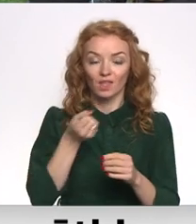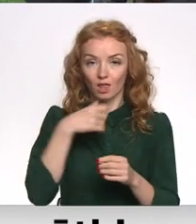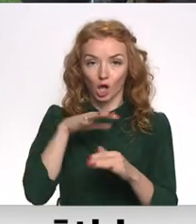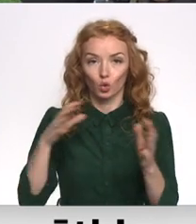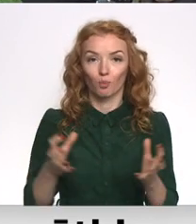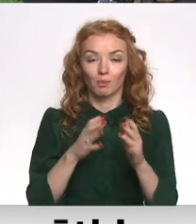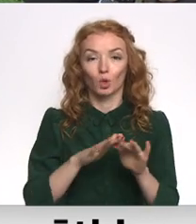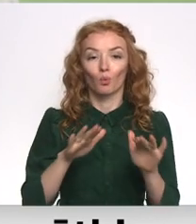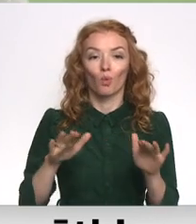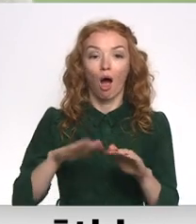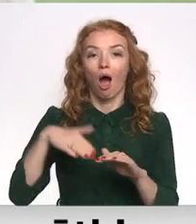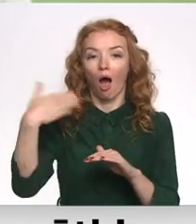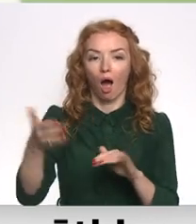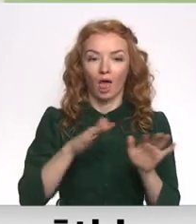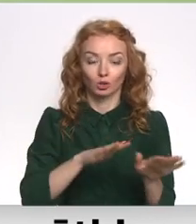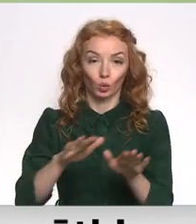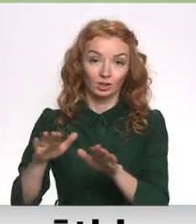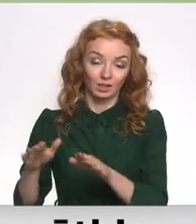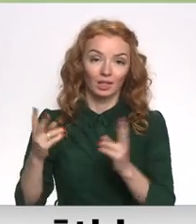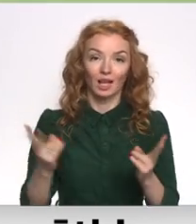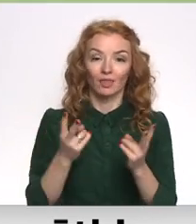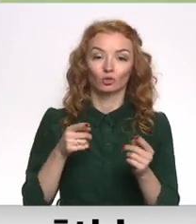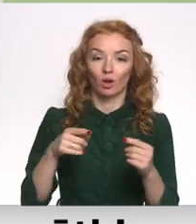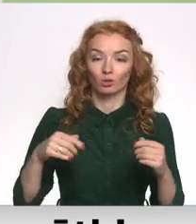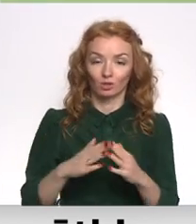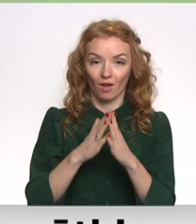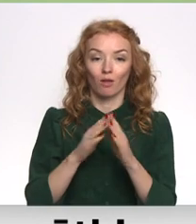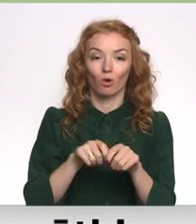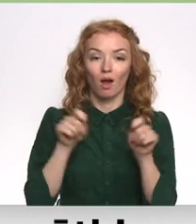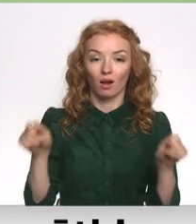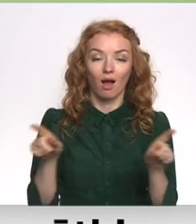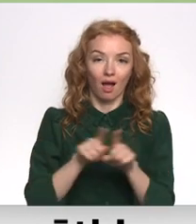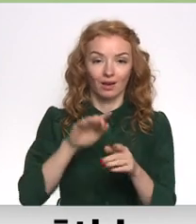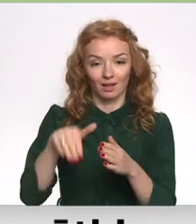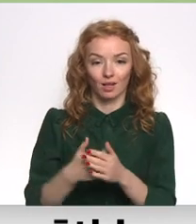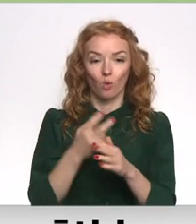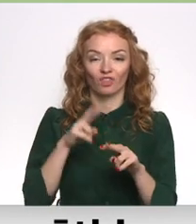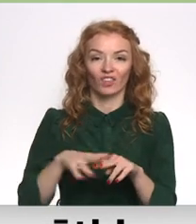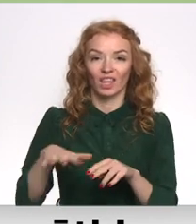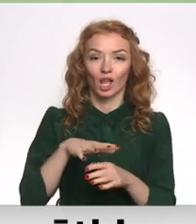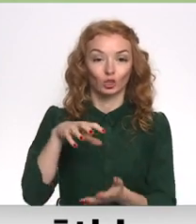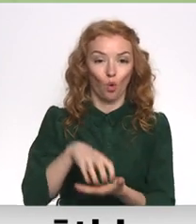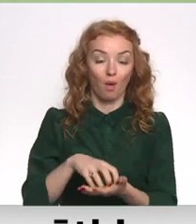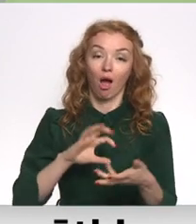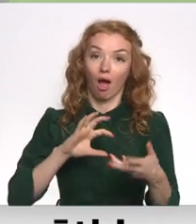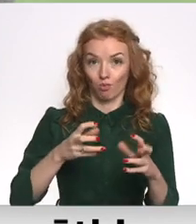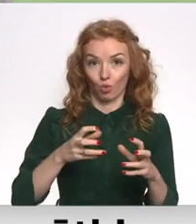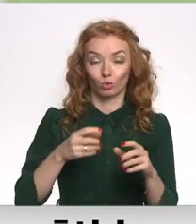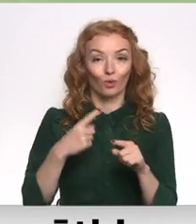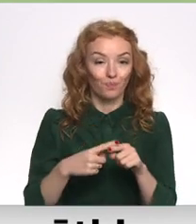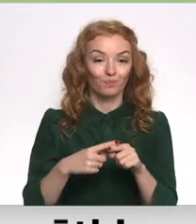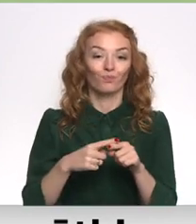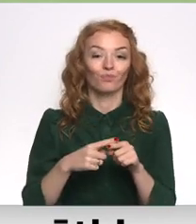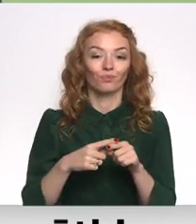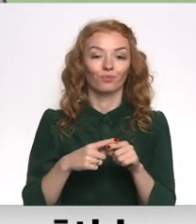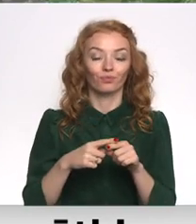Dārzkopības muzeja āra ekspozīciju, tradicionālajos ābolu svētkos atklāts arī jauns vides objekts – ābols, kas stāsta